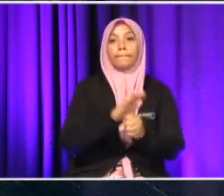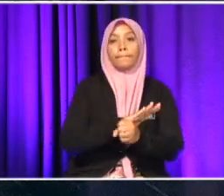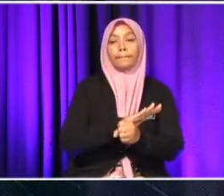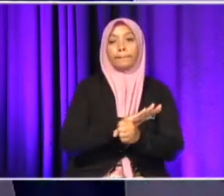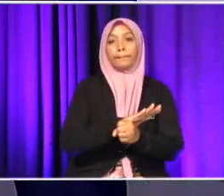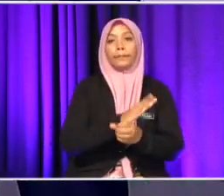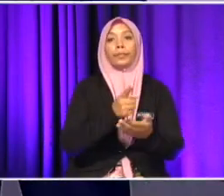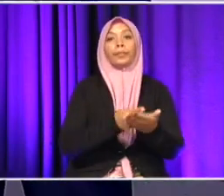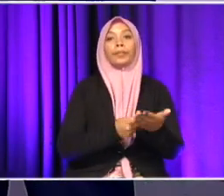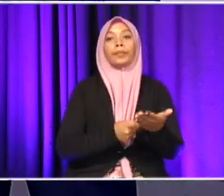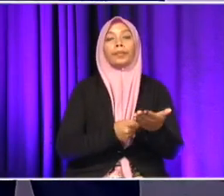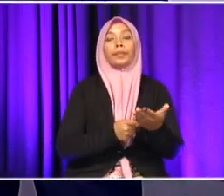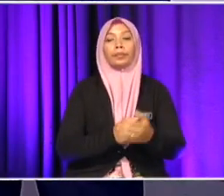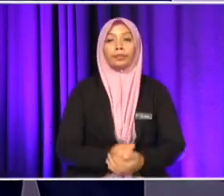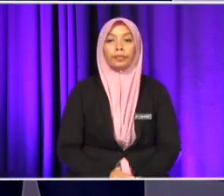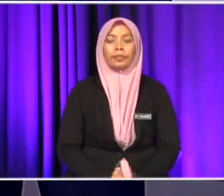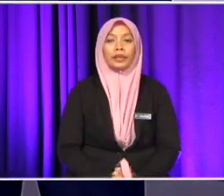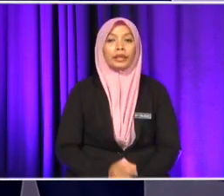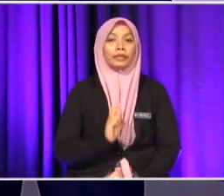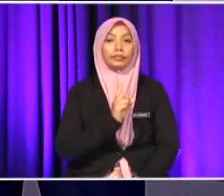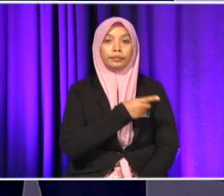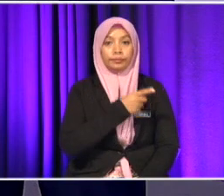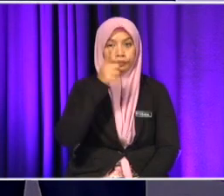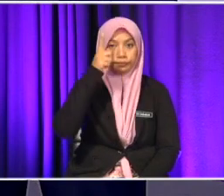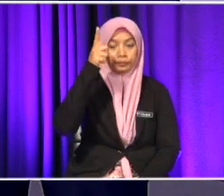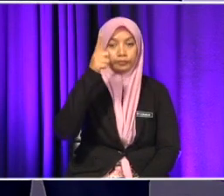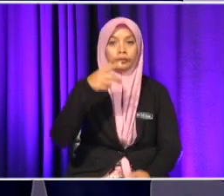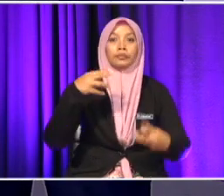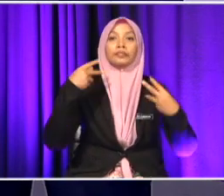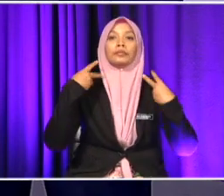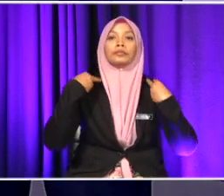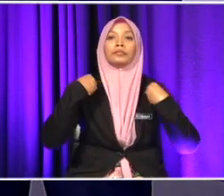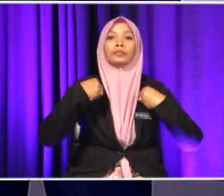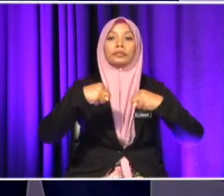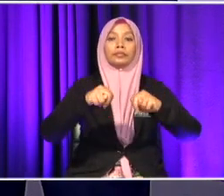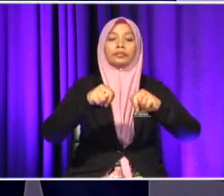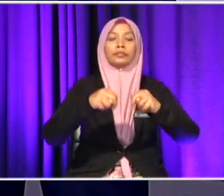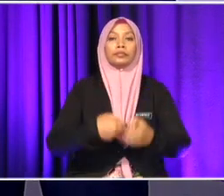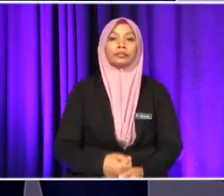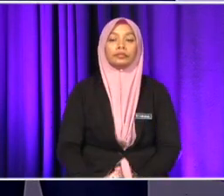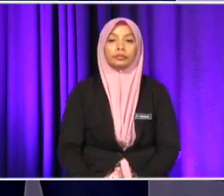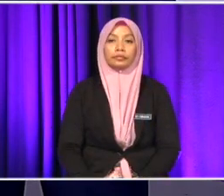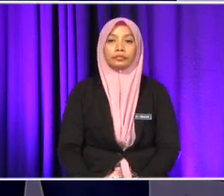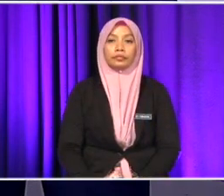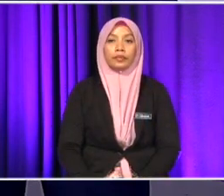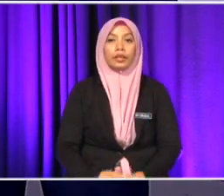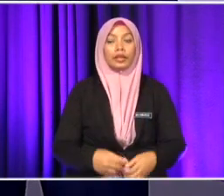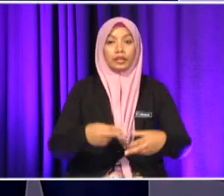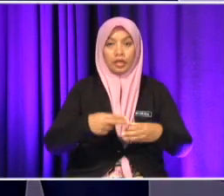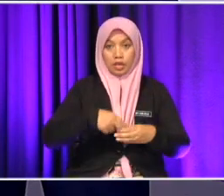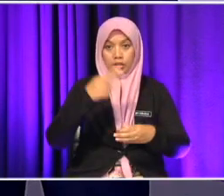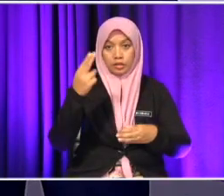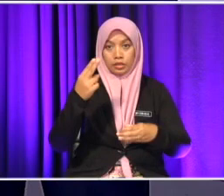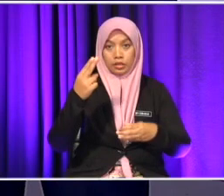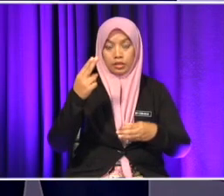Oke seterusnya kita lihat kepada kebenaran Pule jadi pengeluaran Hasil produk gitu nak